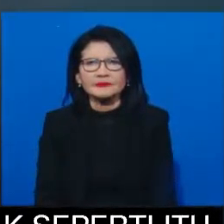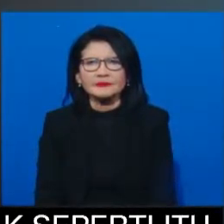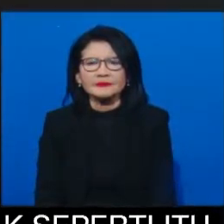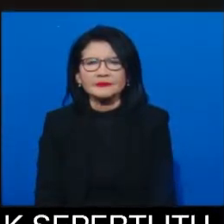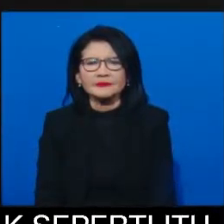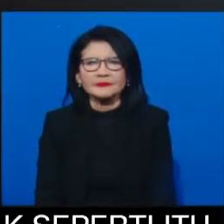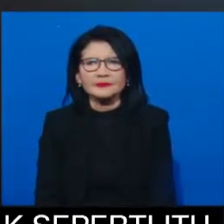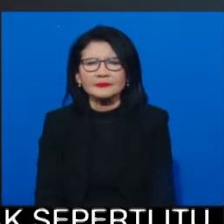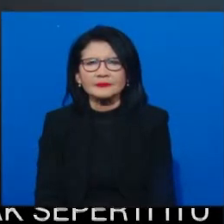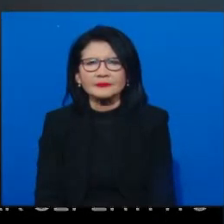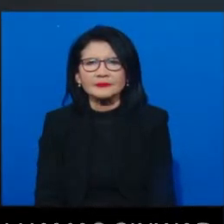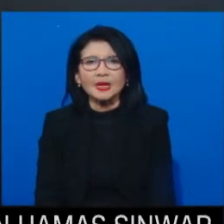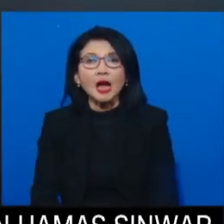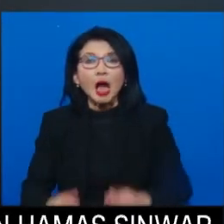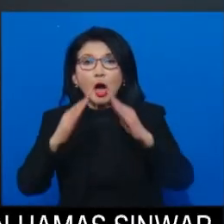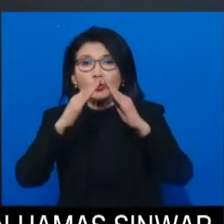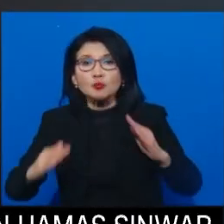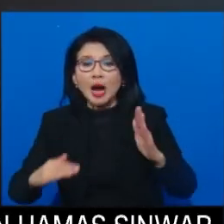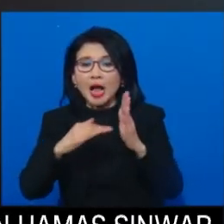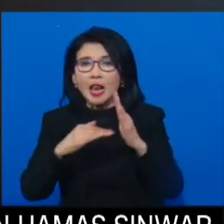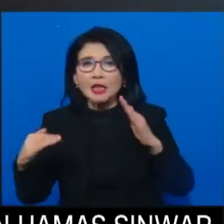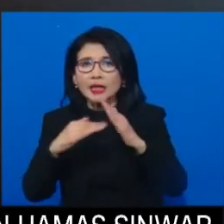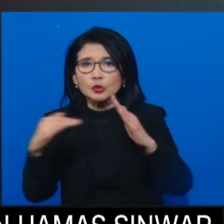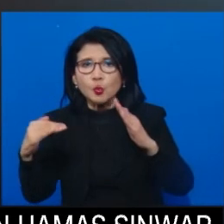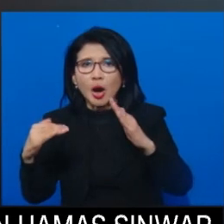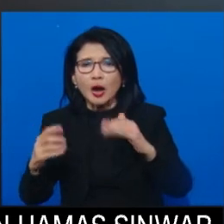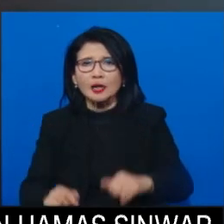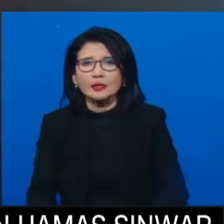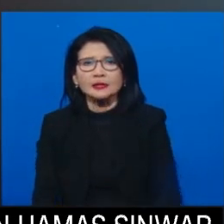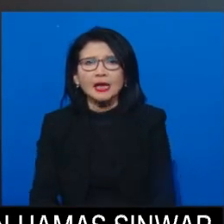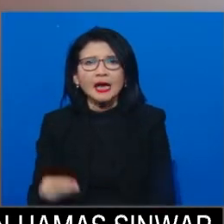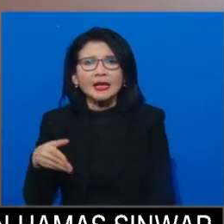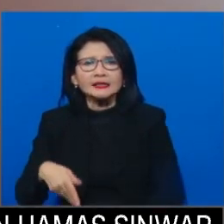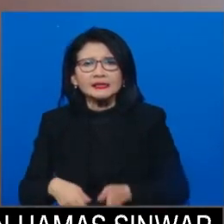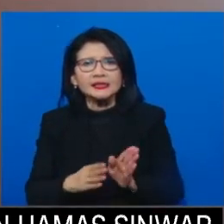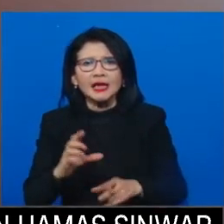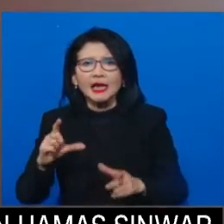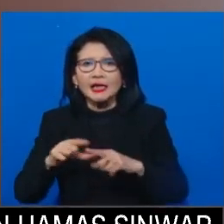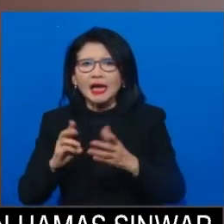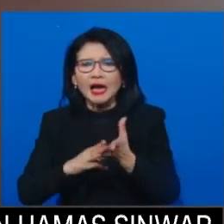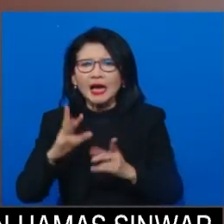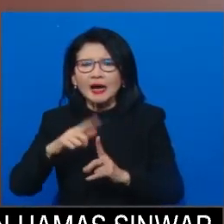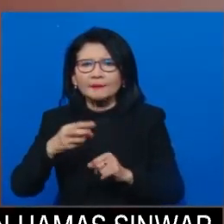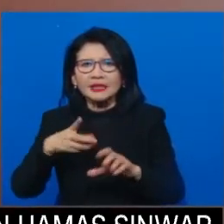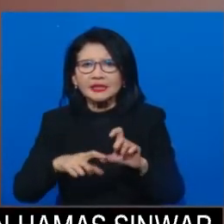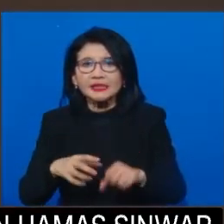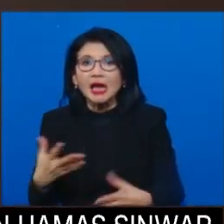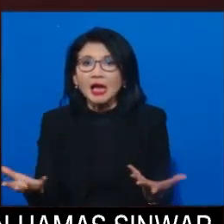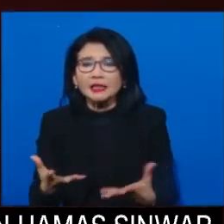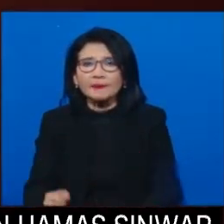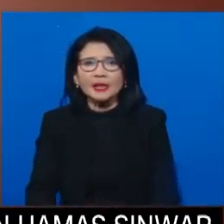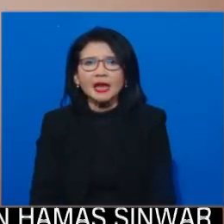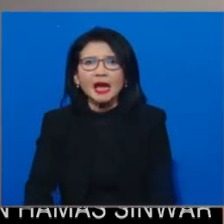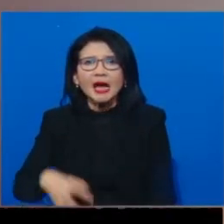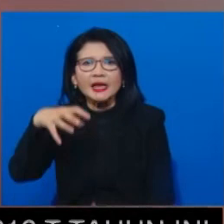mobil rumah berlantai dua yang berada di kawasan perumahan elit di jalan amites nomor 3 Kemiling Permai Kemiling Bandar